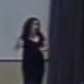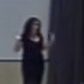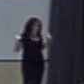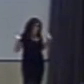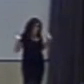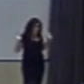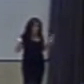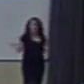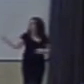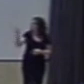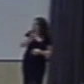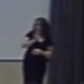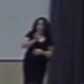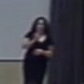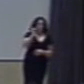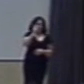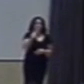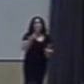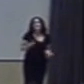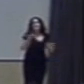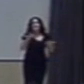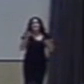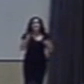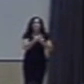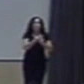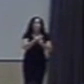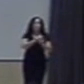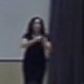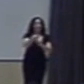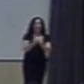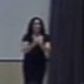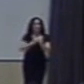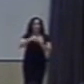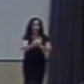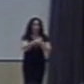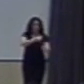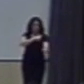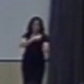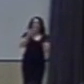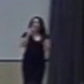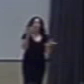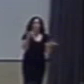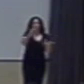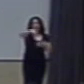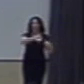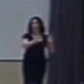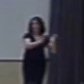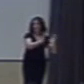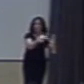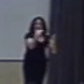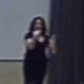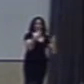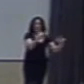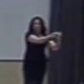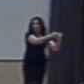l'efecte, sempre que es diu efecte Badoc, no? Les carreteres, quan hi ha un accident i la gent comença a mirar, la gent ja sap que no ha